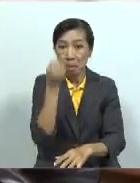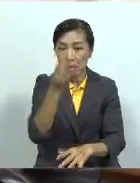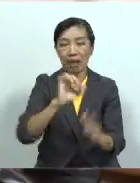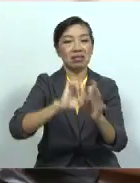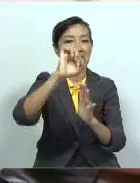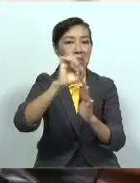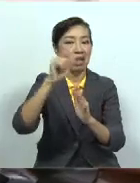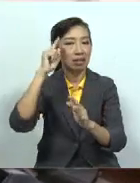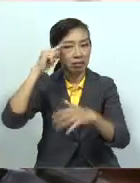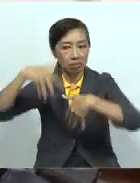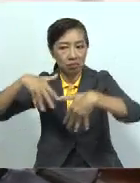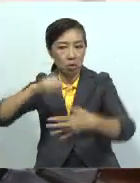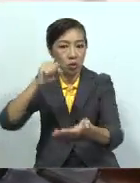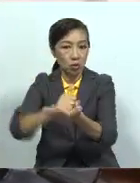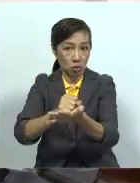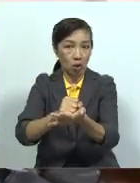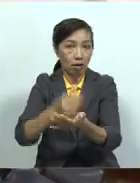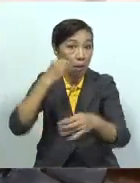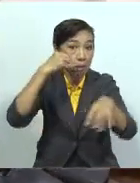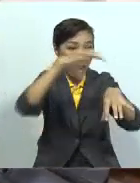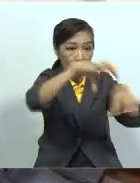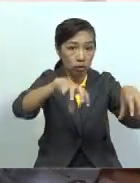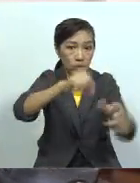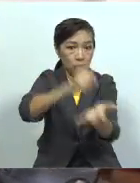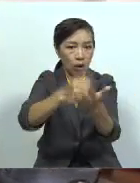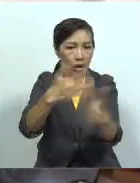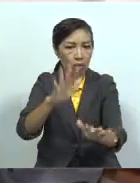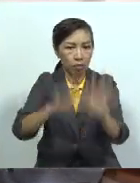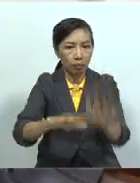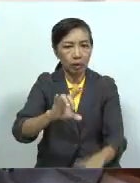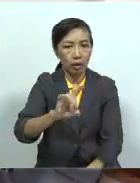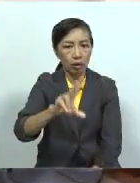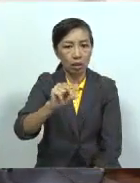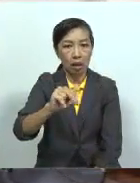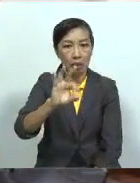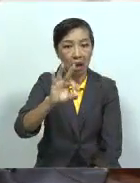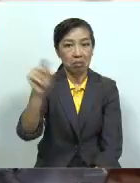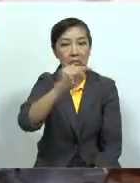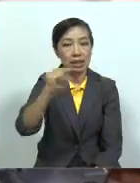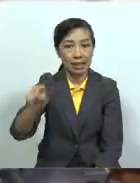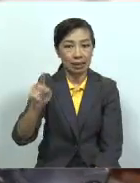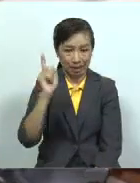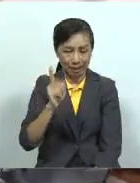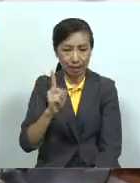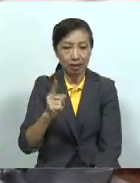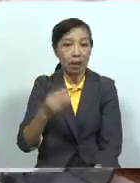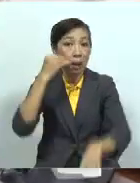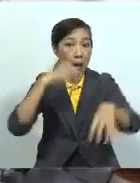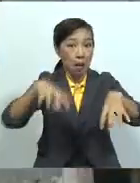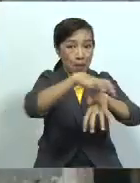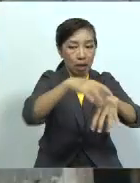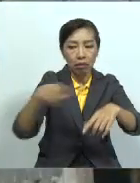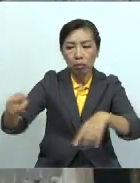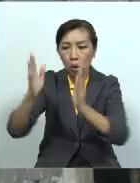ใหม่นะคะจังหวัดเชียงใหม่เนี่ยมียอดจองเนี่ยเกินไปถึงประมาณ 139% นะคะจากจำนวนยูนิตทั้งหมดนะค